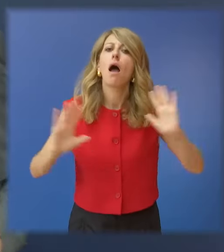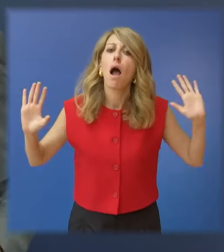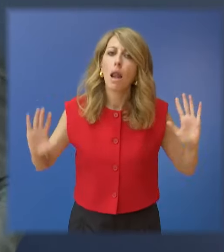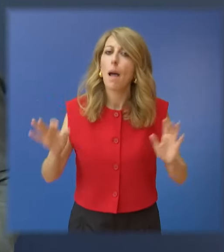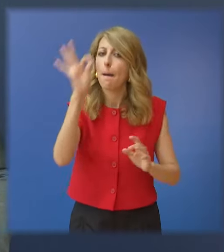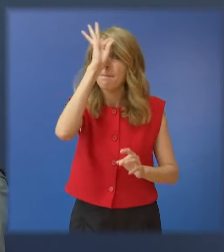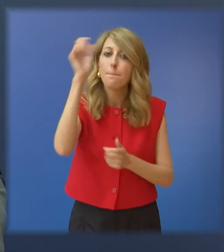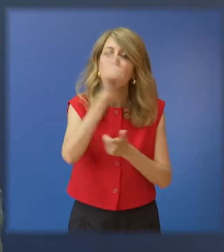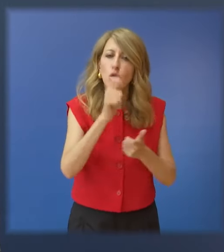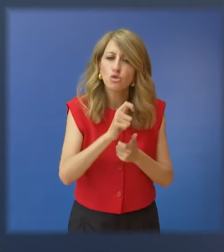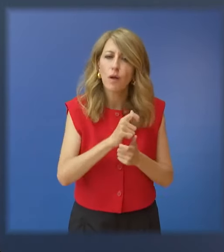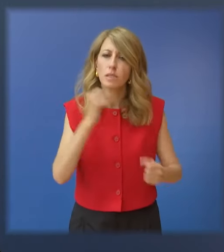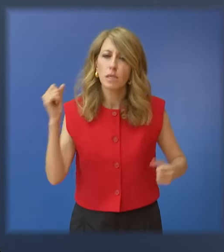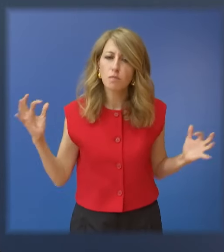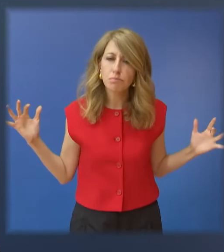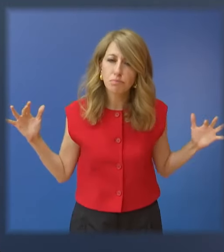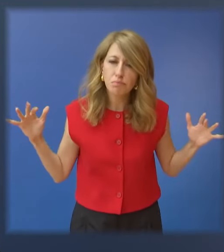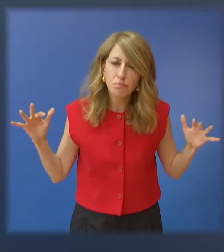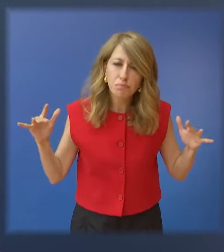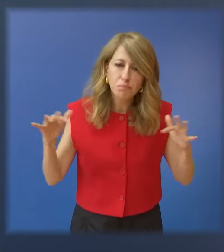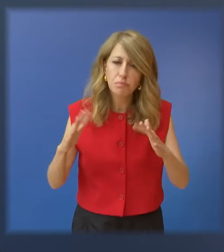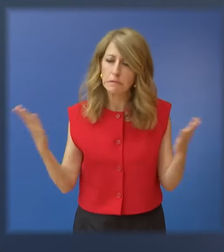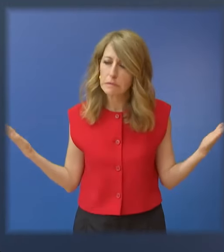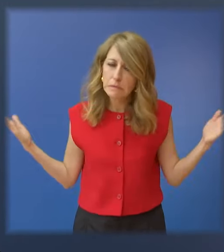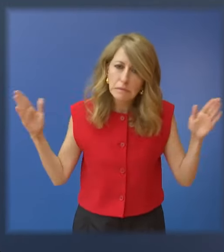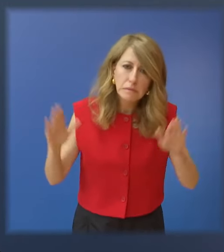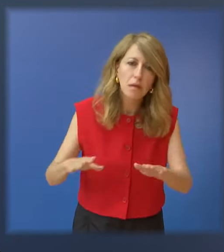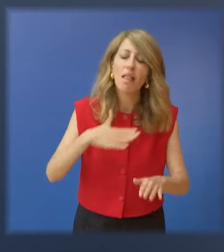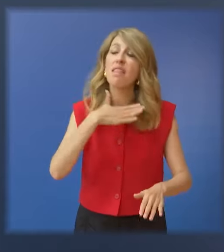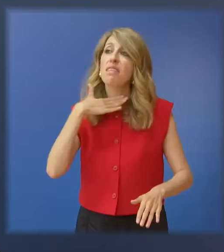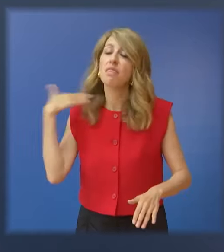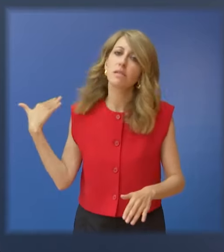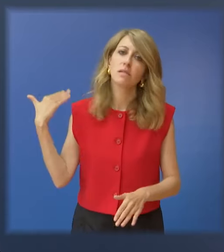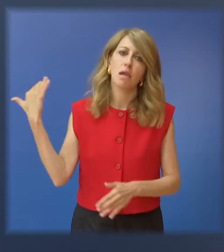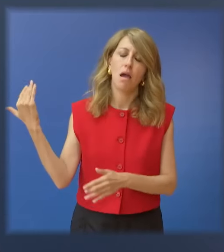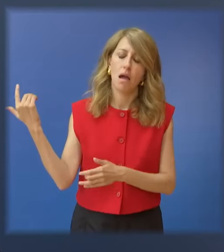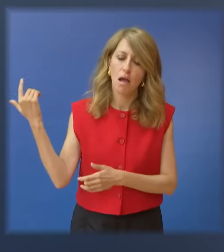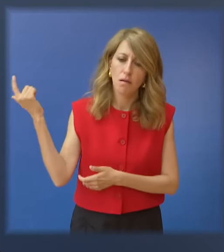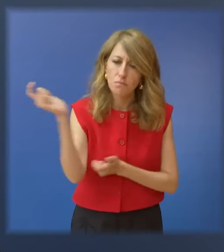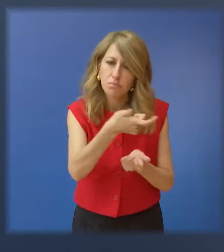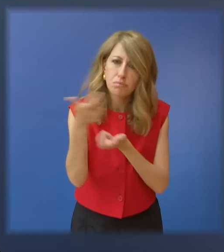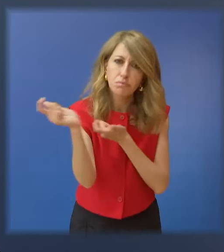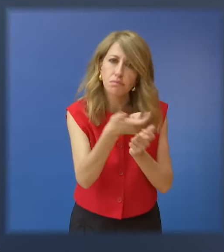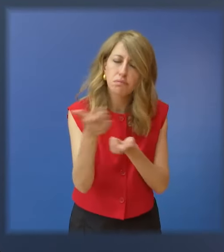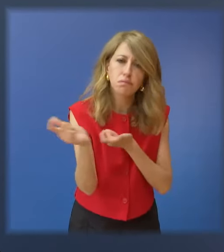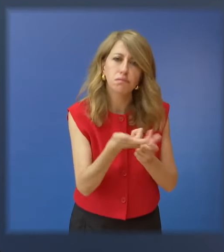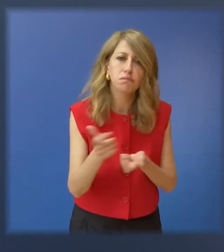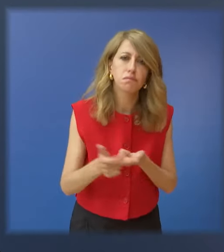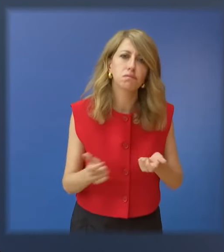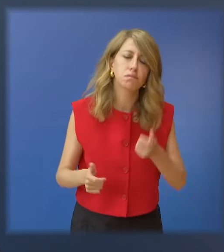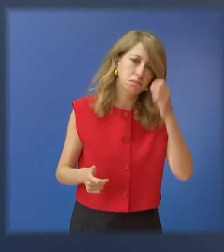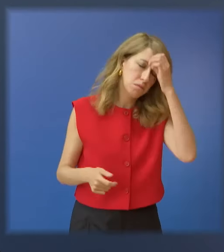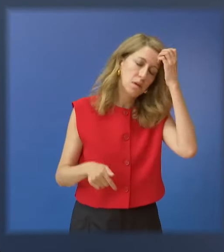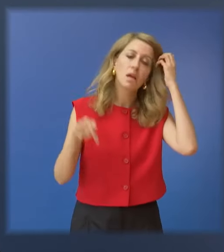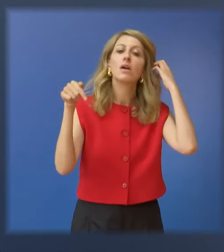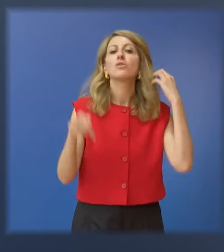συμπέρασμα είναι ότι οι εποχές είναι ακόμα όλο και πιο επικίνδυνες αυτό που λέμε κλιματική κρίση και μπορεί να την το αναλύουμε θεωρητικά